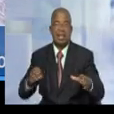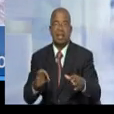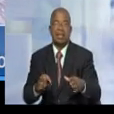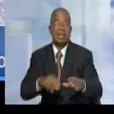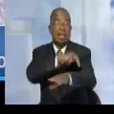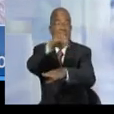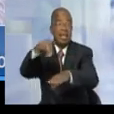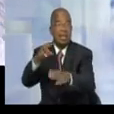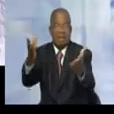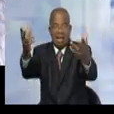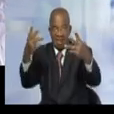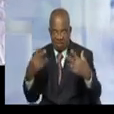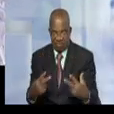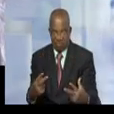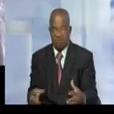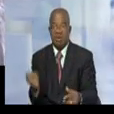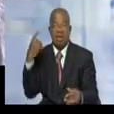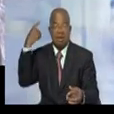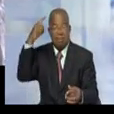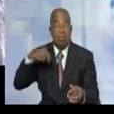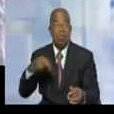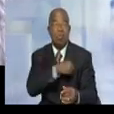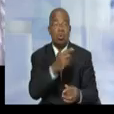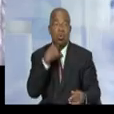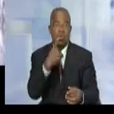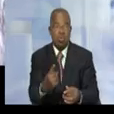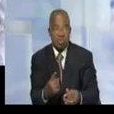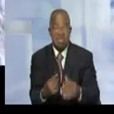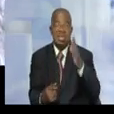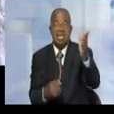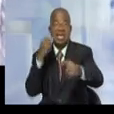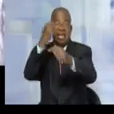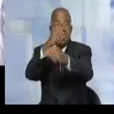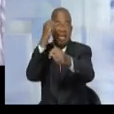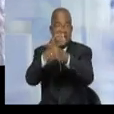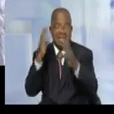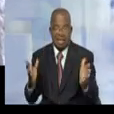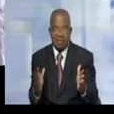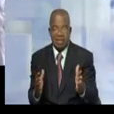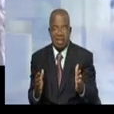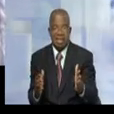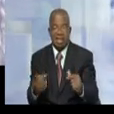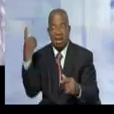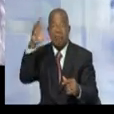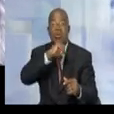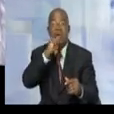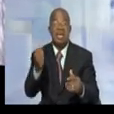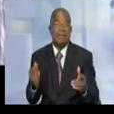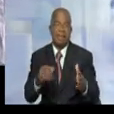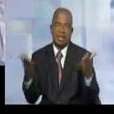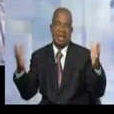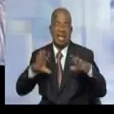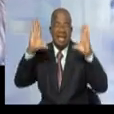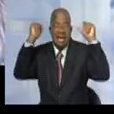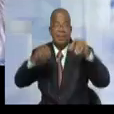révélions ce défi pour ne pas qu'elles soient découragées. Et nous, au niveau de Port-Boué, nous on va vraiment